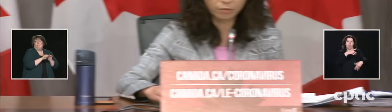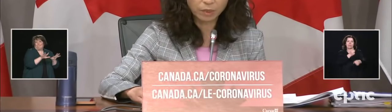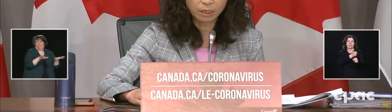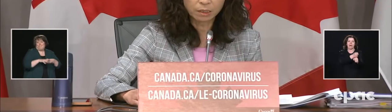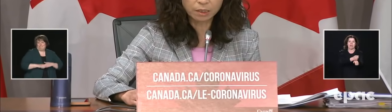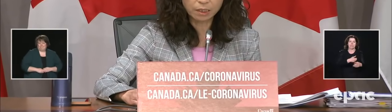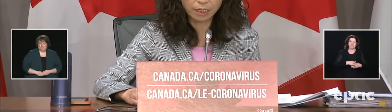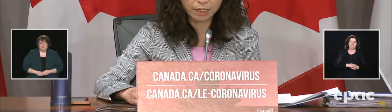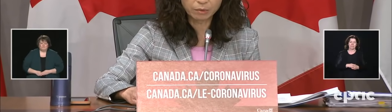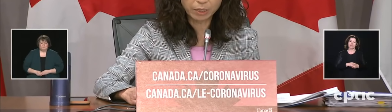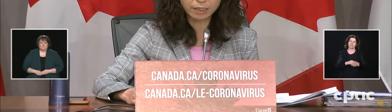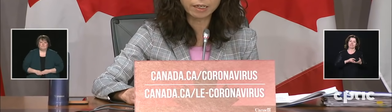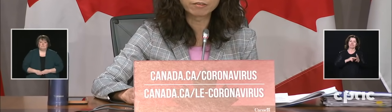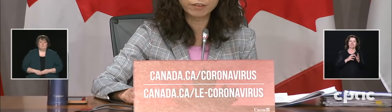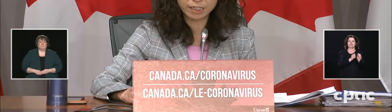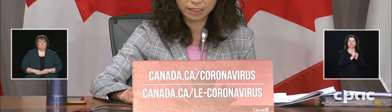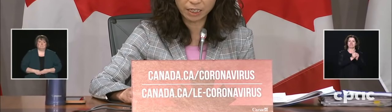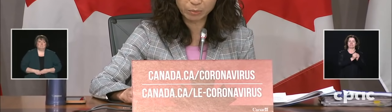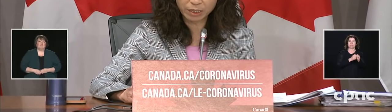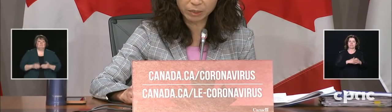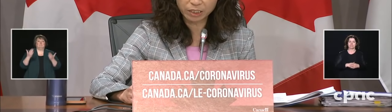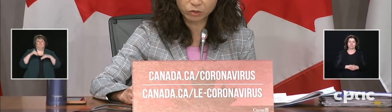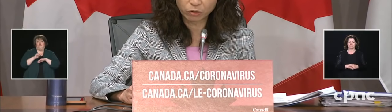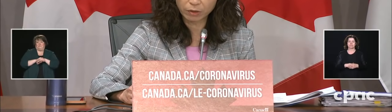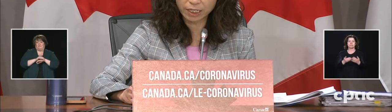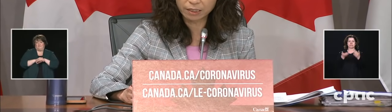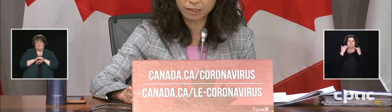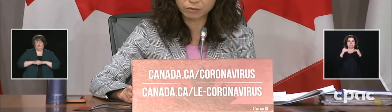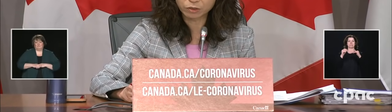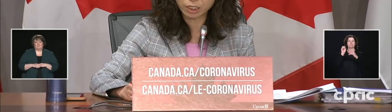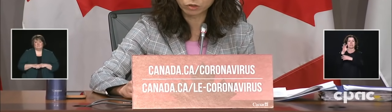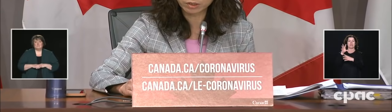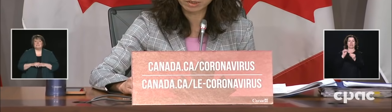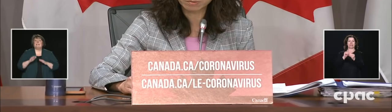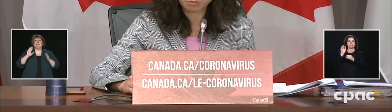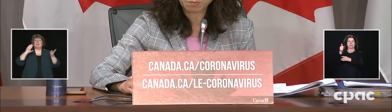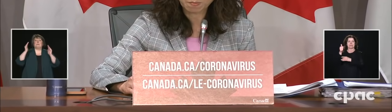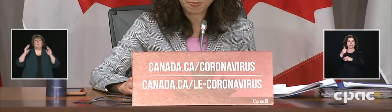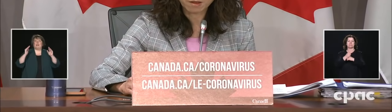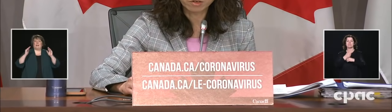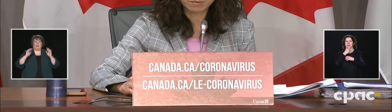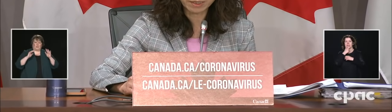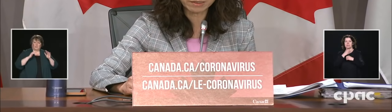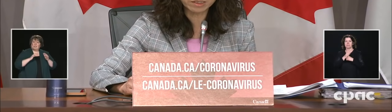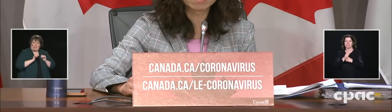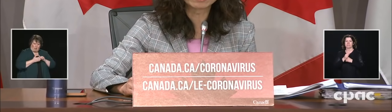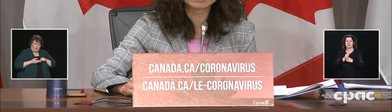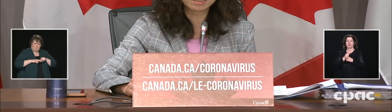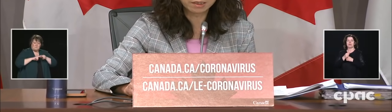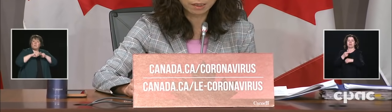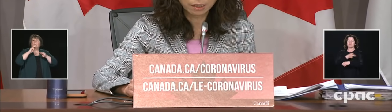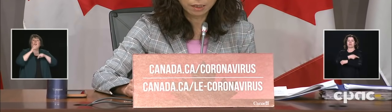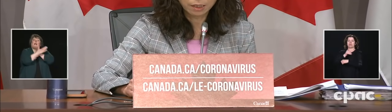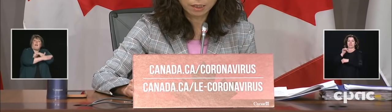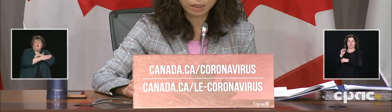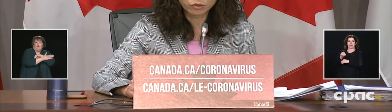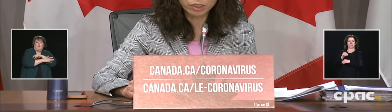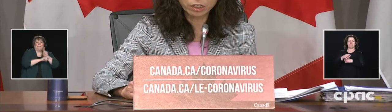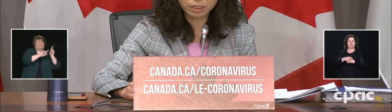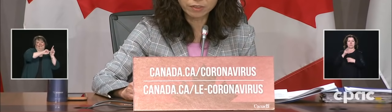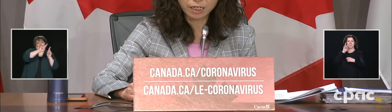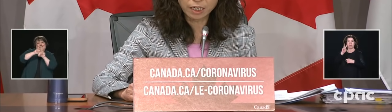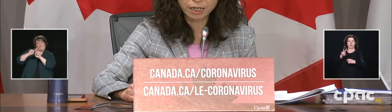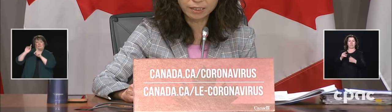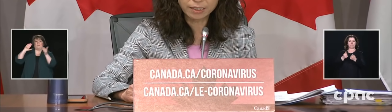Slide 10. This slide compares how fast the epidemic is growing in several countries. For comparison purposes,